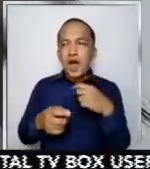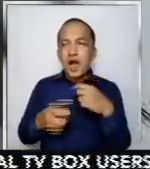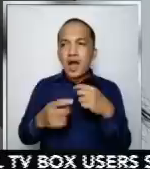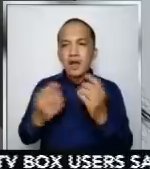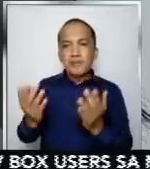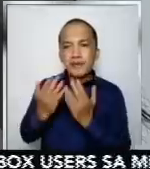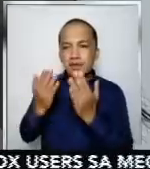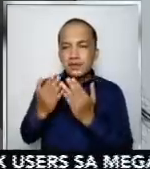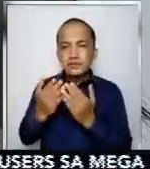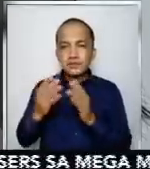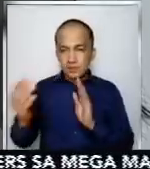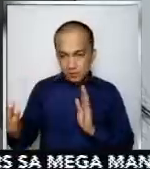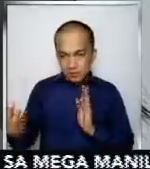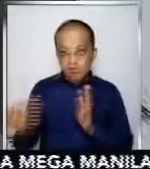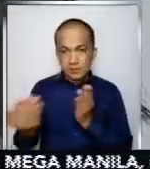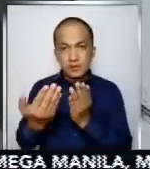ating